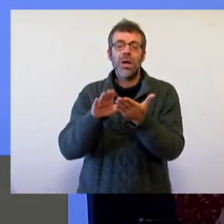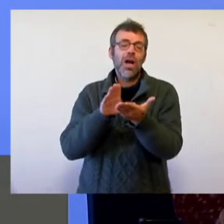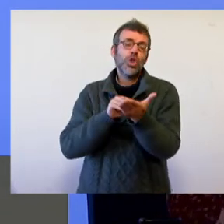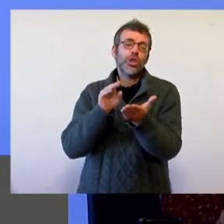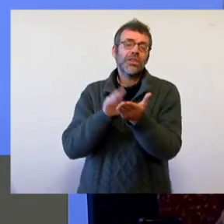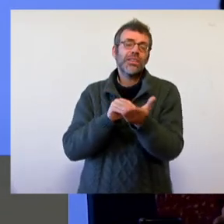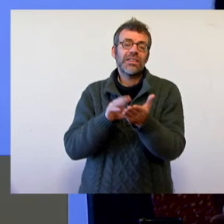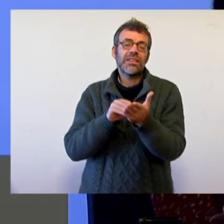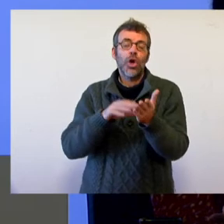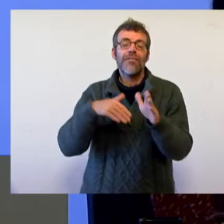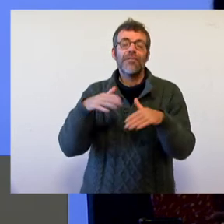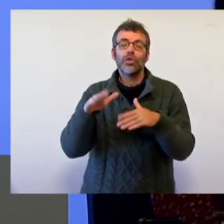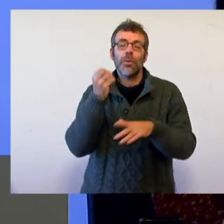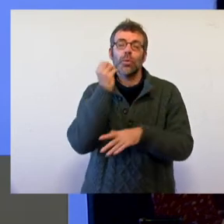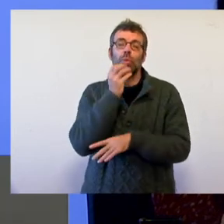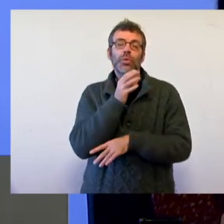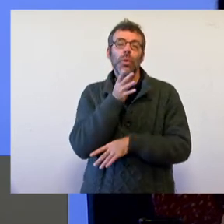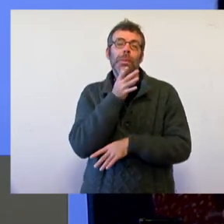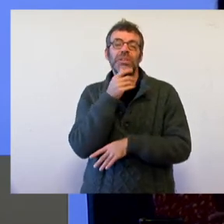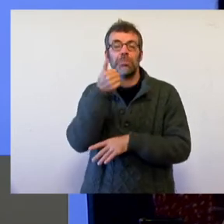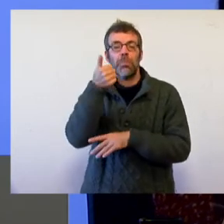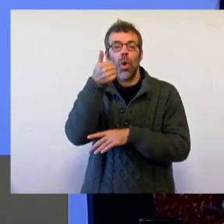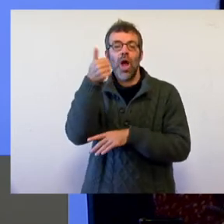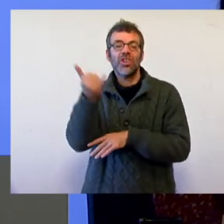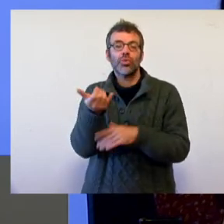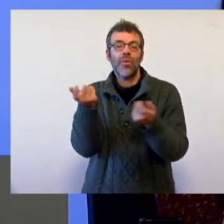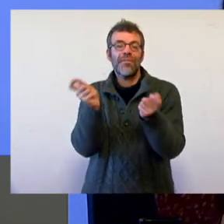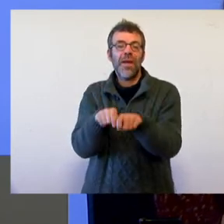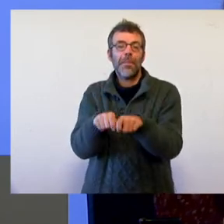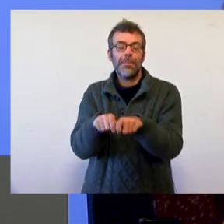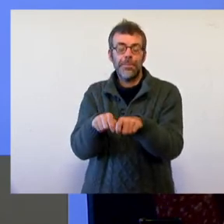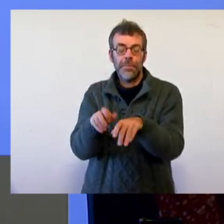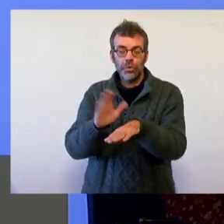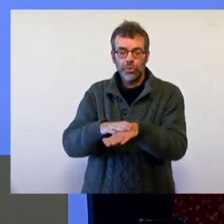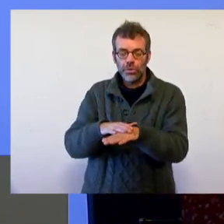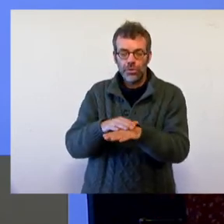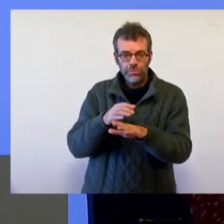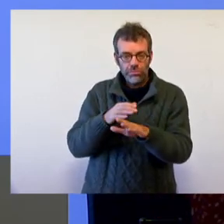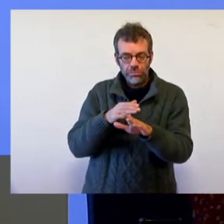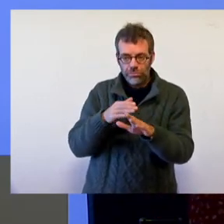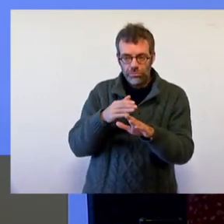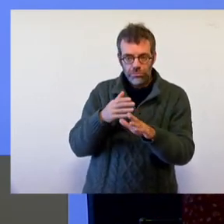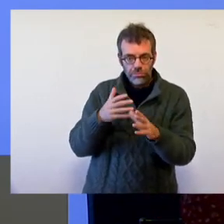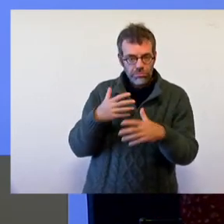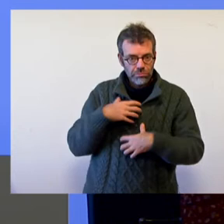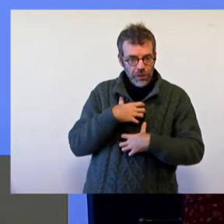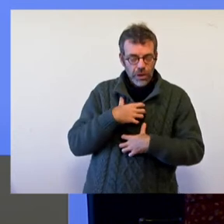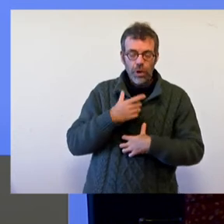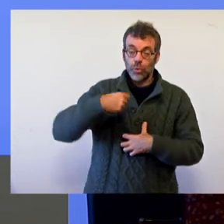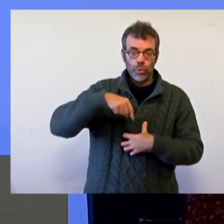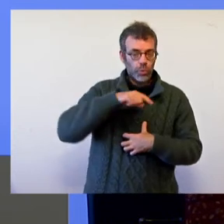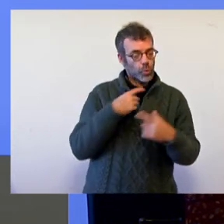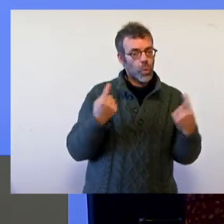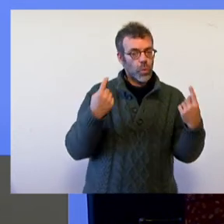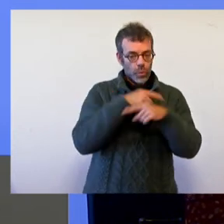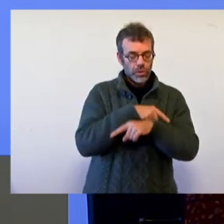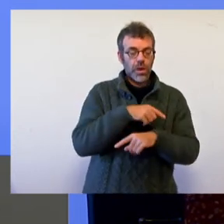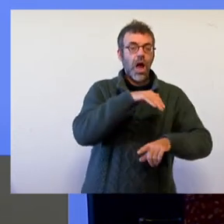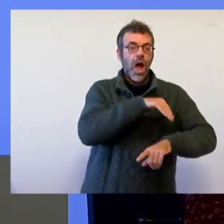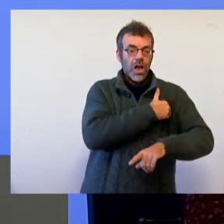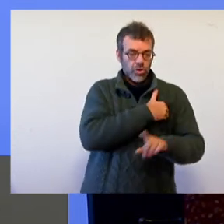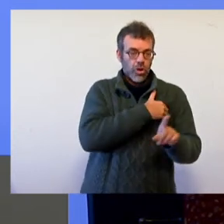d'économie. Nous avons fait le choix de remplacer les agents pour garantir l'ouverture